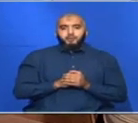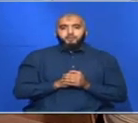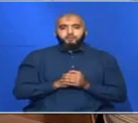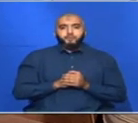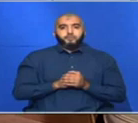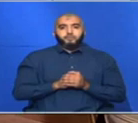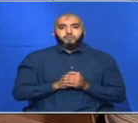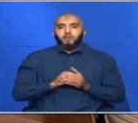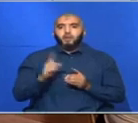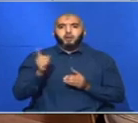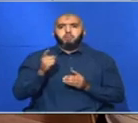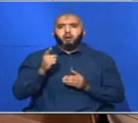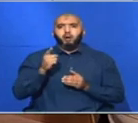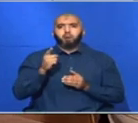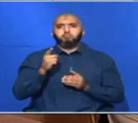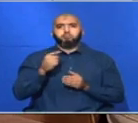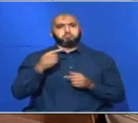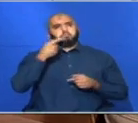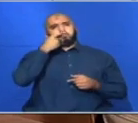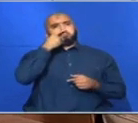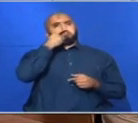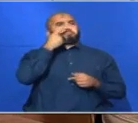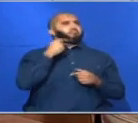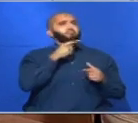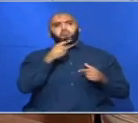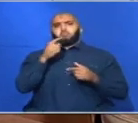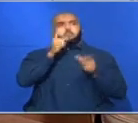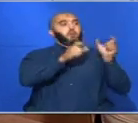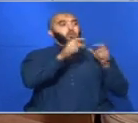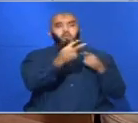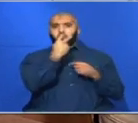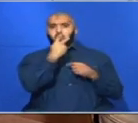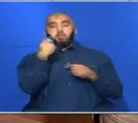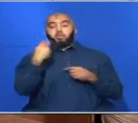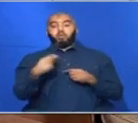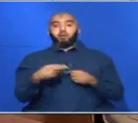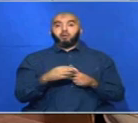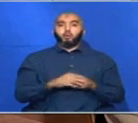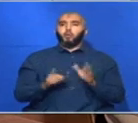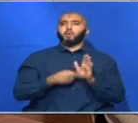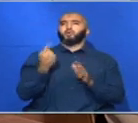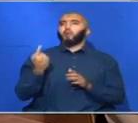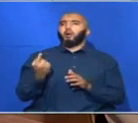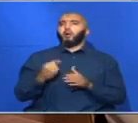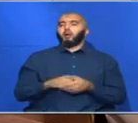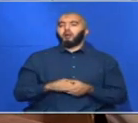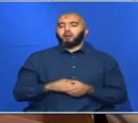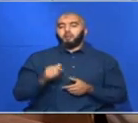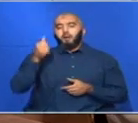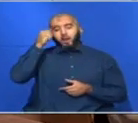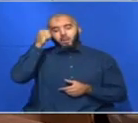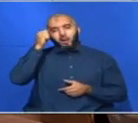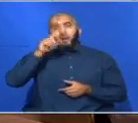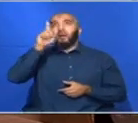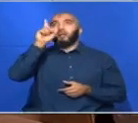بالسمعه او بالريائي او باي امر من الامور يذكر الله عز وجل فاذا